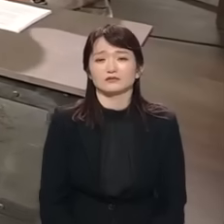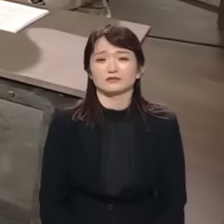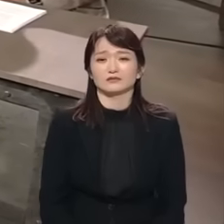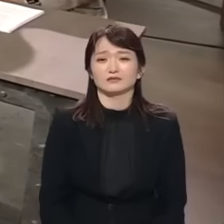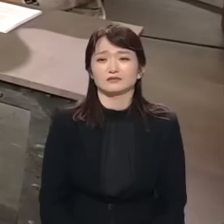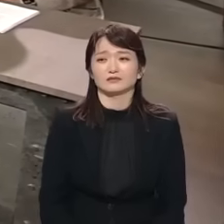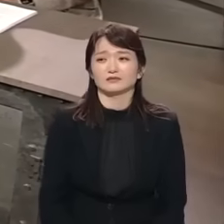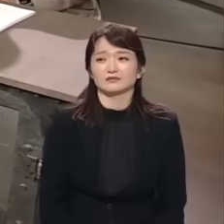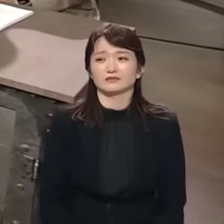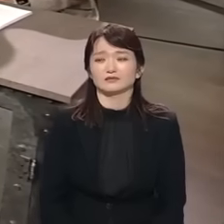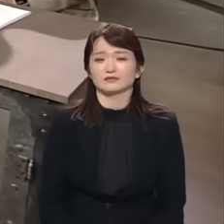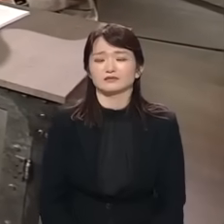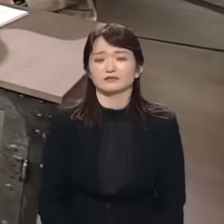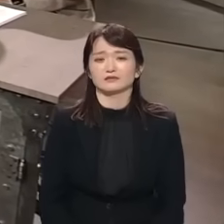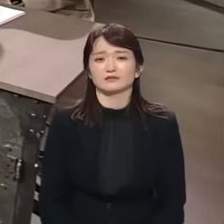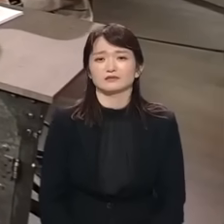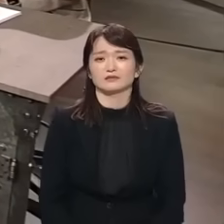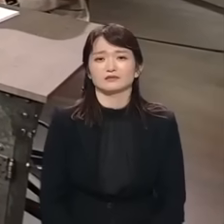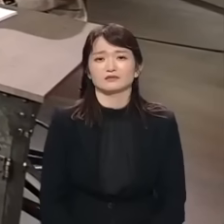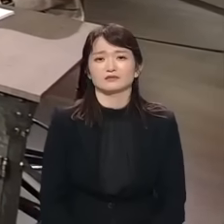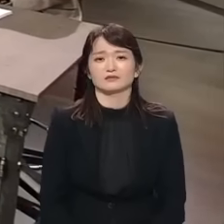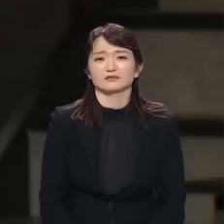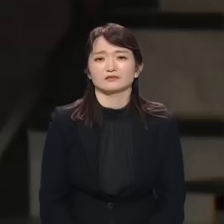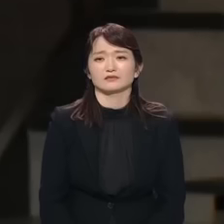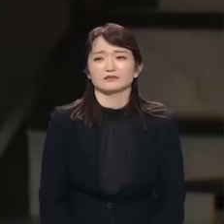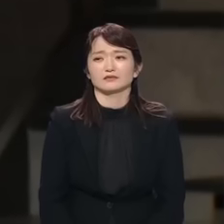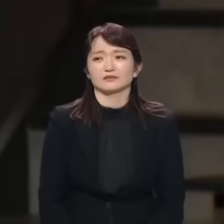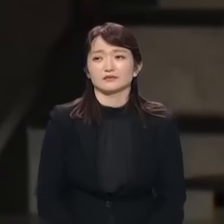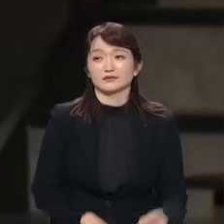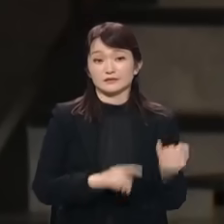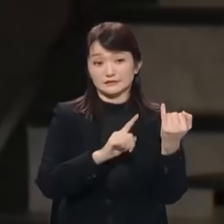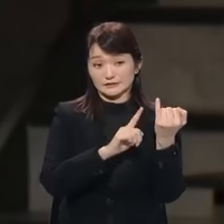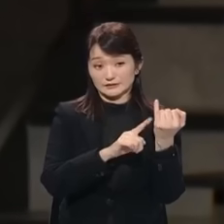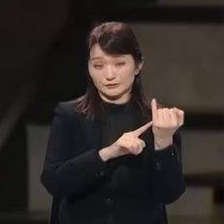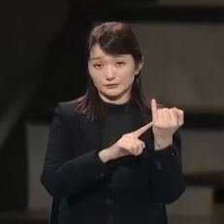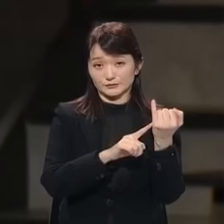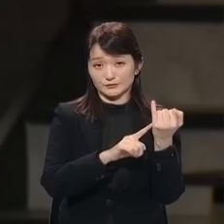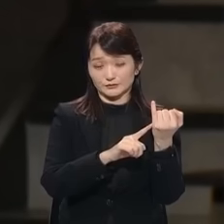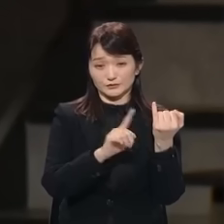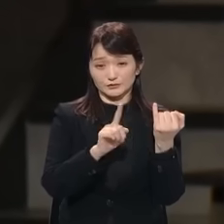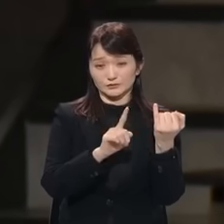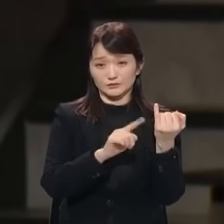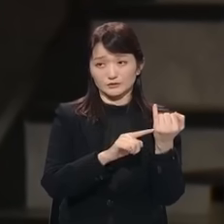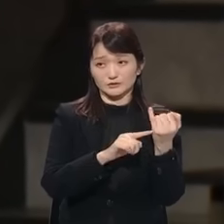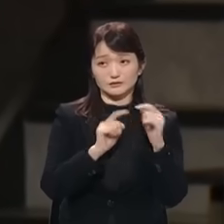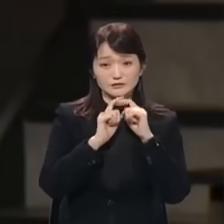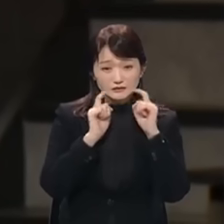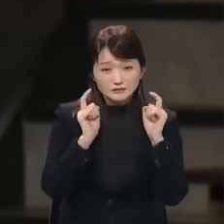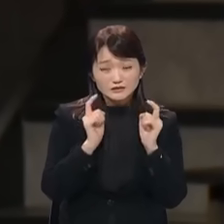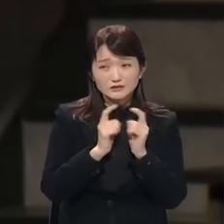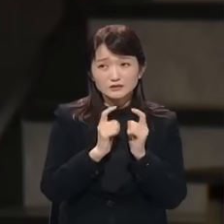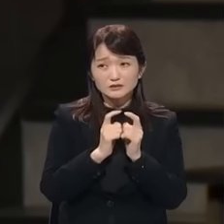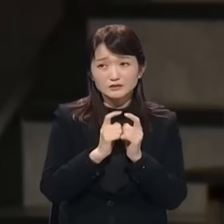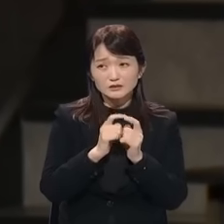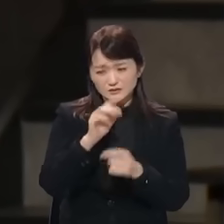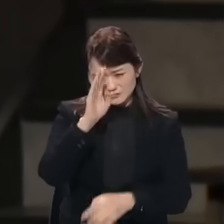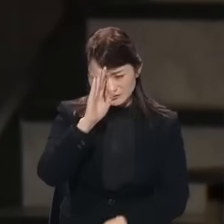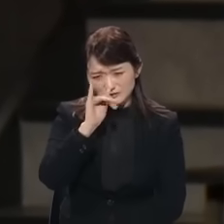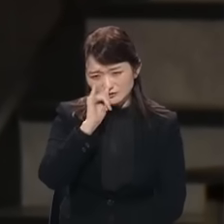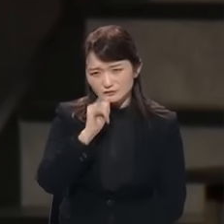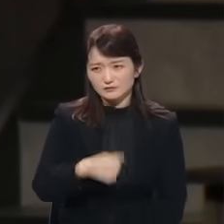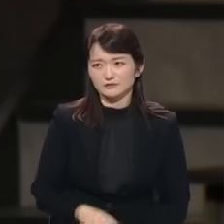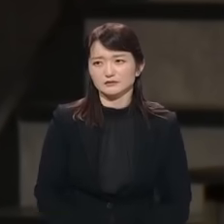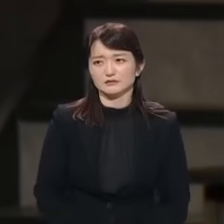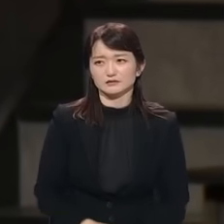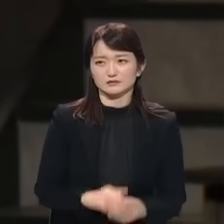질문하셨어요습니다네네 그 어 이분 상태를 보면 저는 개인적으로는 이분이 이 좀 병리가 있는 거 같아요 그러니까